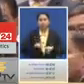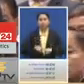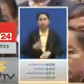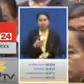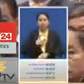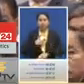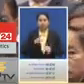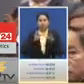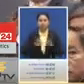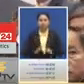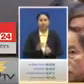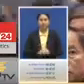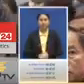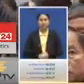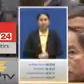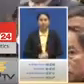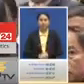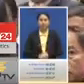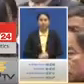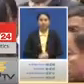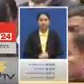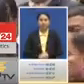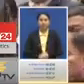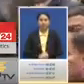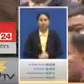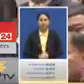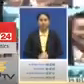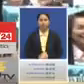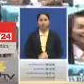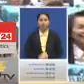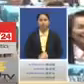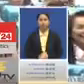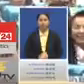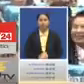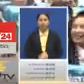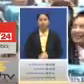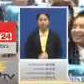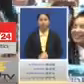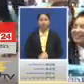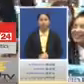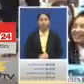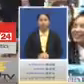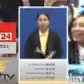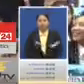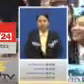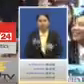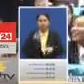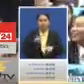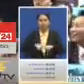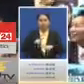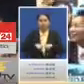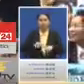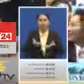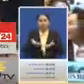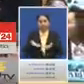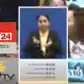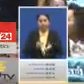จฉัยแน่อย่าครับอย่ามาเกี่ยวกับผมด้วยเชิญนั่งก่อนครับเดี๋ยวผมวินิจ